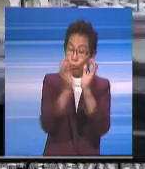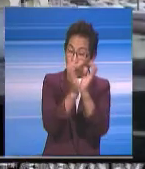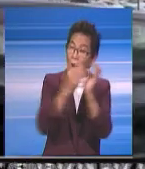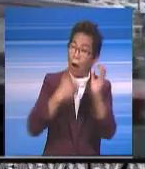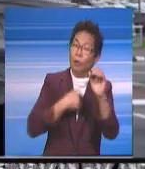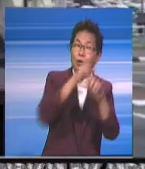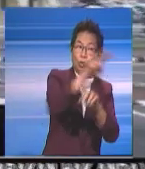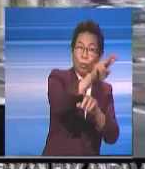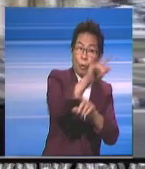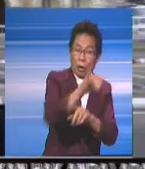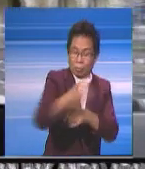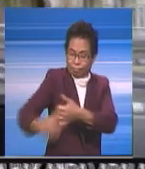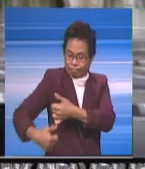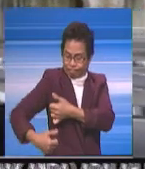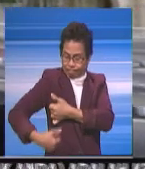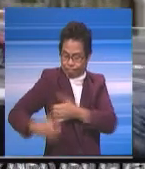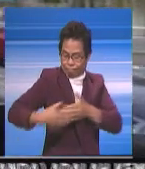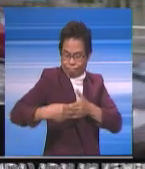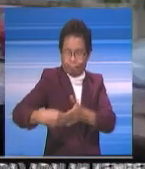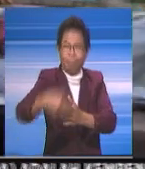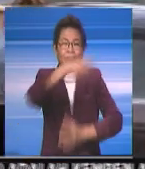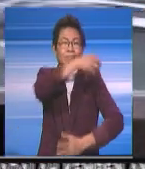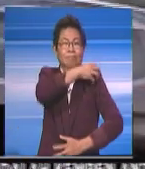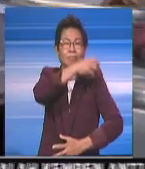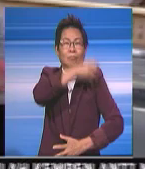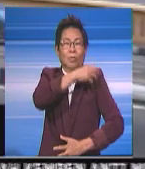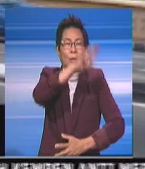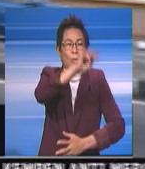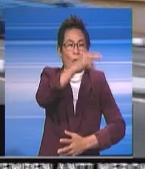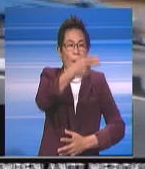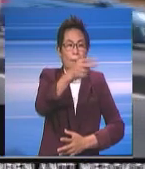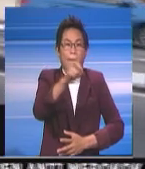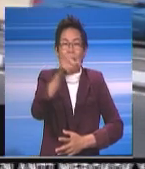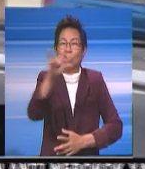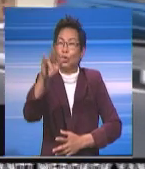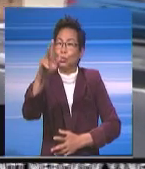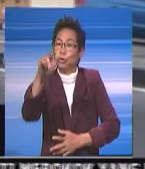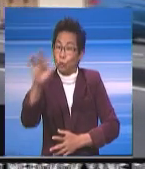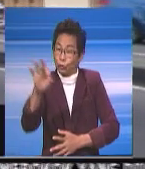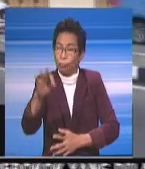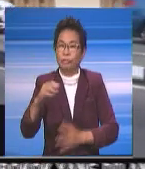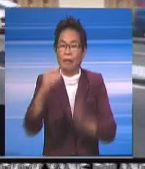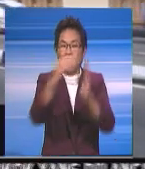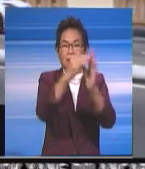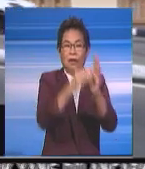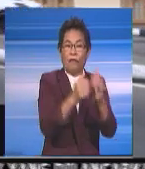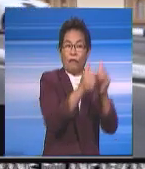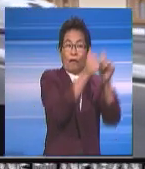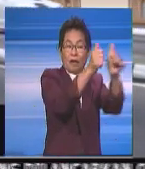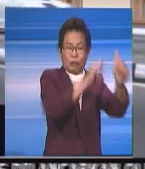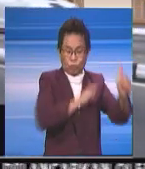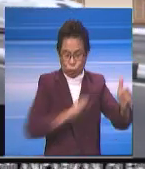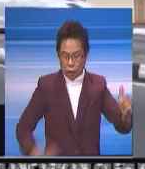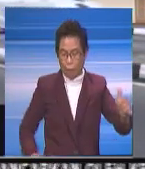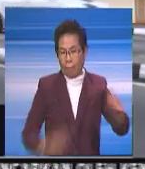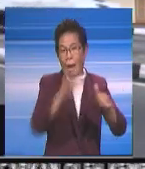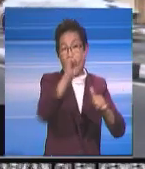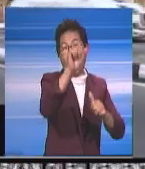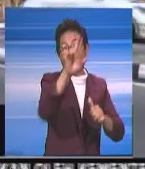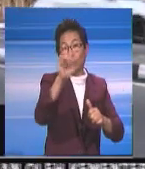daripada 26 anggota yang diketuai Letnan Muhammad Yusof Ibrahim. Acara pertama Sultan Abdullah dan Tunku Azizah di